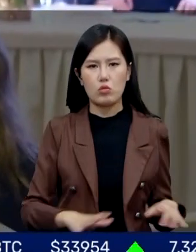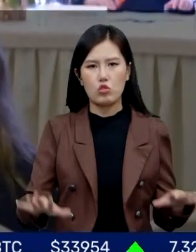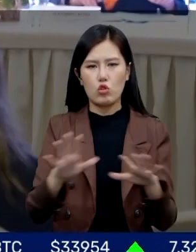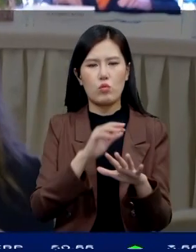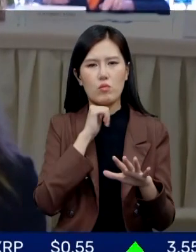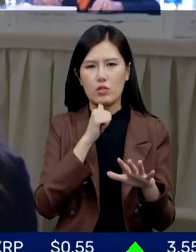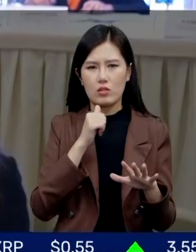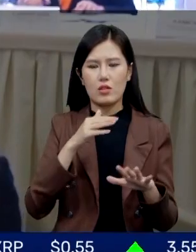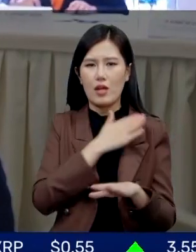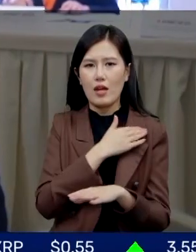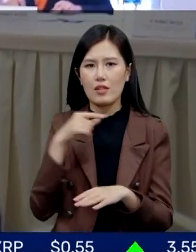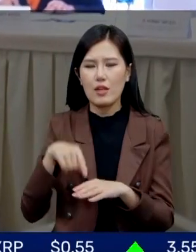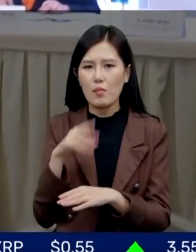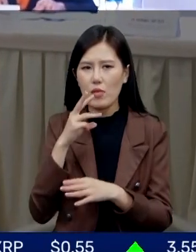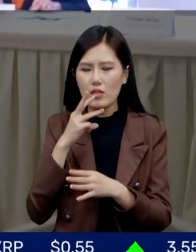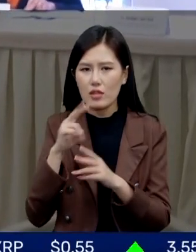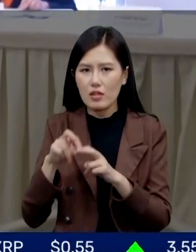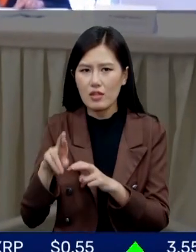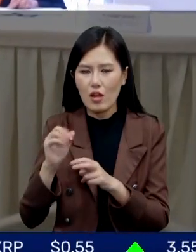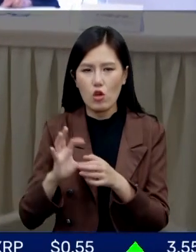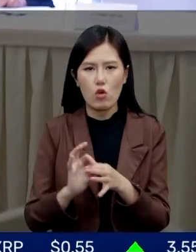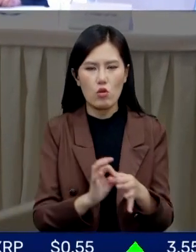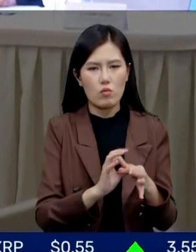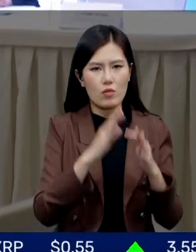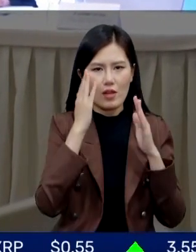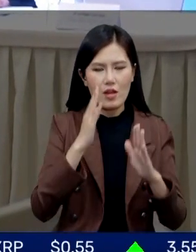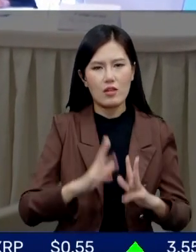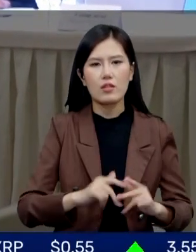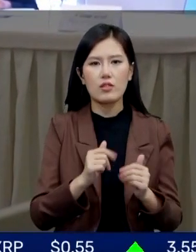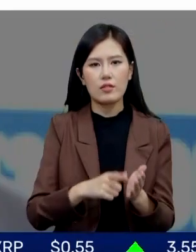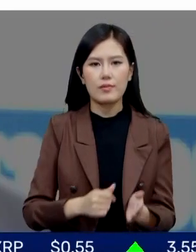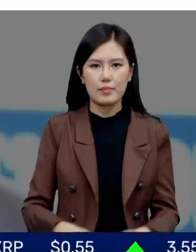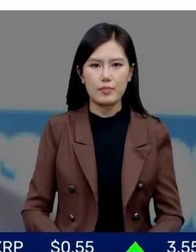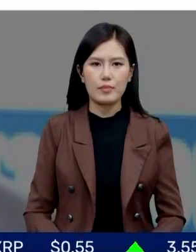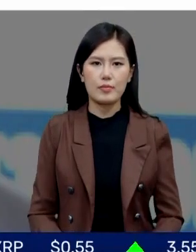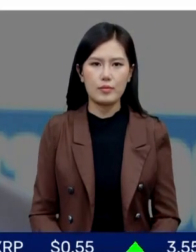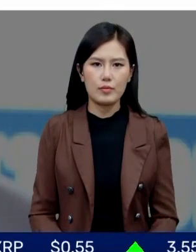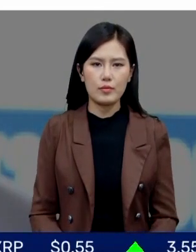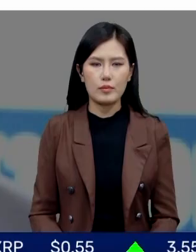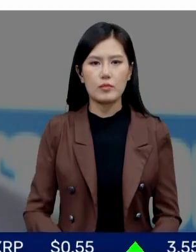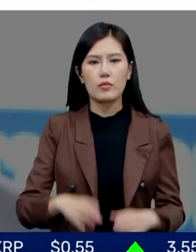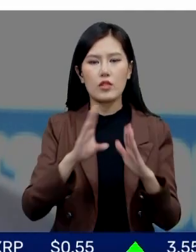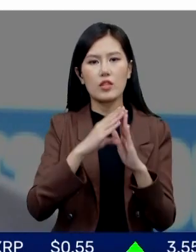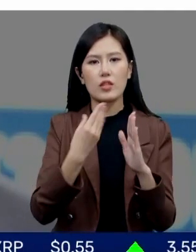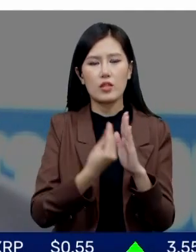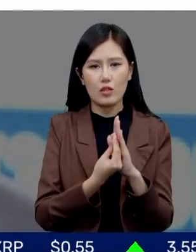байгууллагын статистик мэдээлэл дээр суурилсан бодлого гарч ирж байна гэлээ. Гэр бүлийн хүчирхийлэл гендер суурилсан хүчирхийлэлтэй